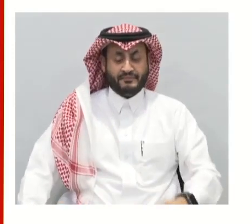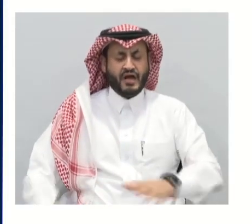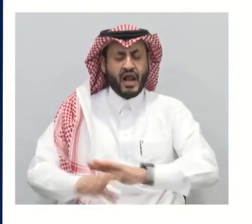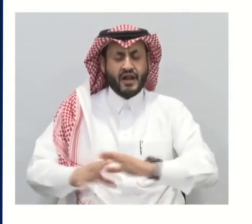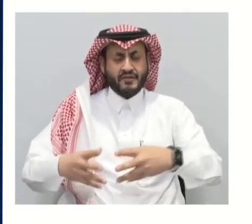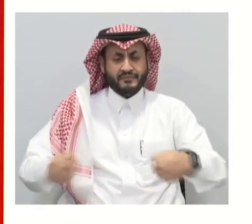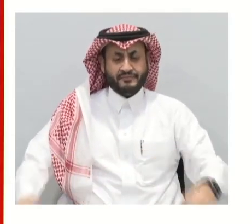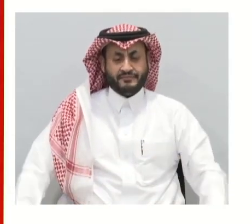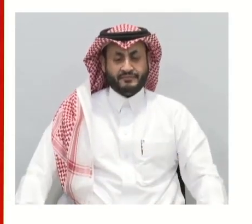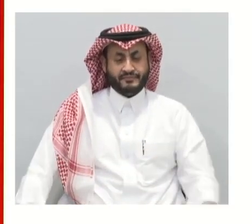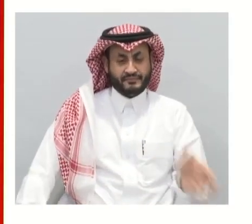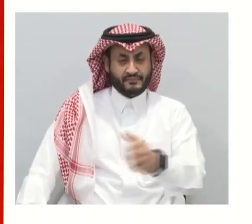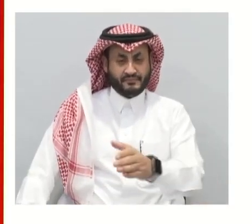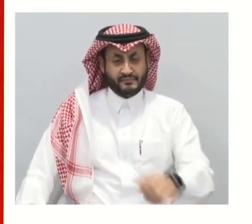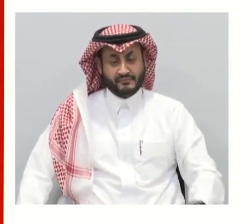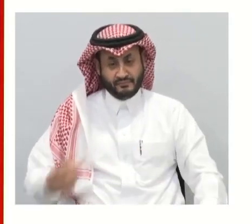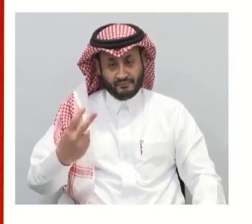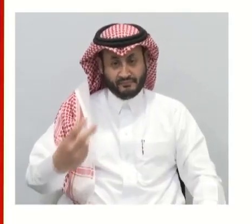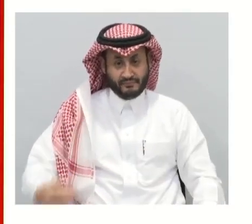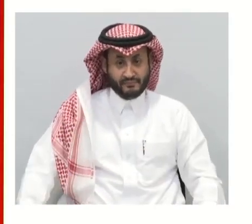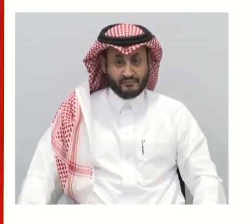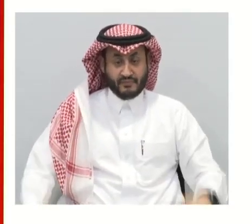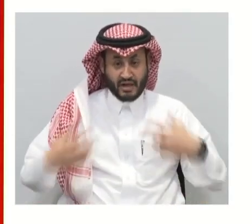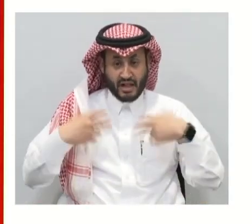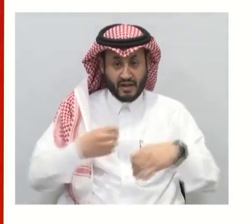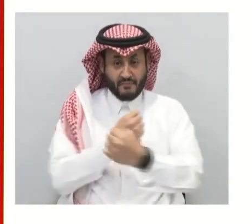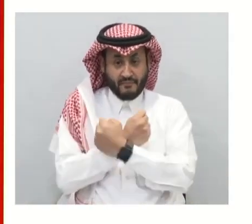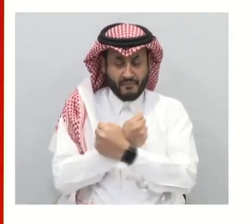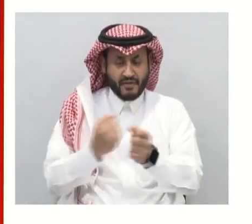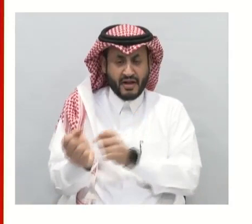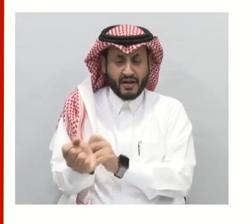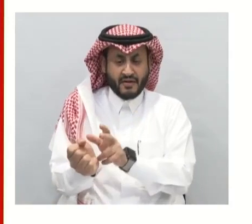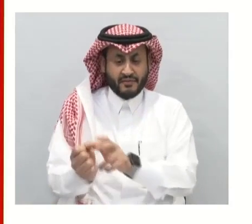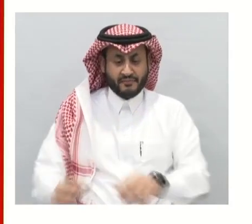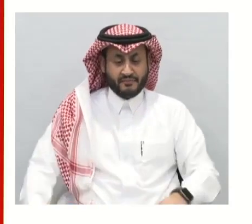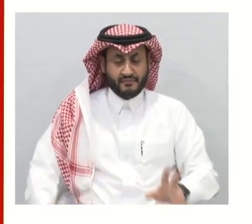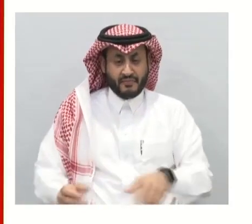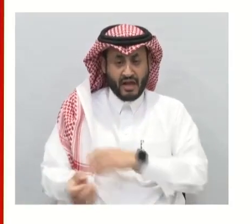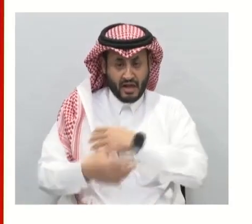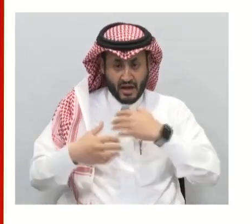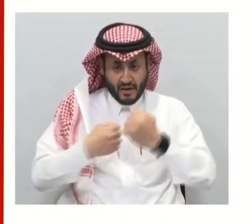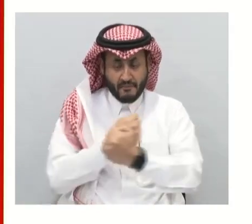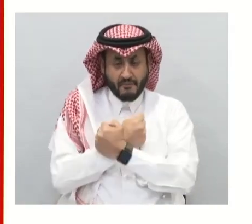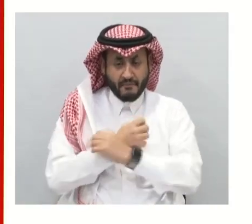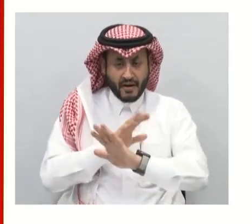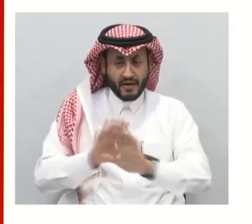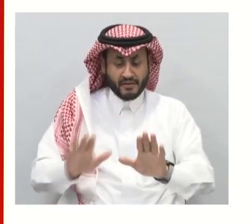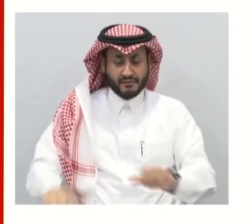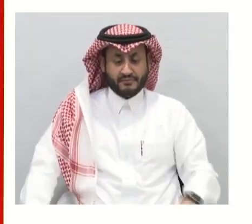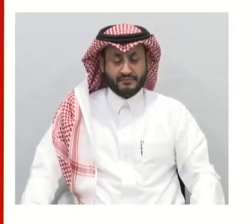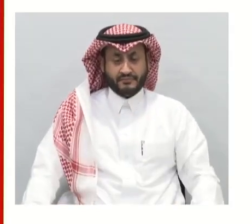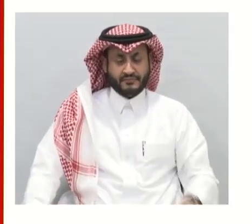اما الدرس الثاني فهو يتكلم عن الجهاز الهيكلي والعصلي انتهينا من الجهاز الهيكلي وايضا